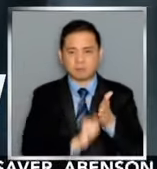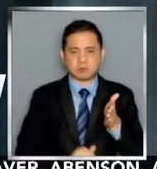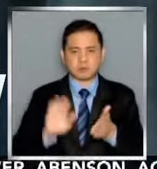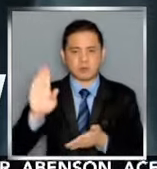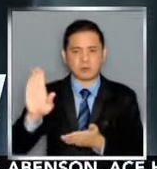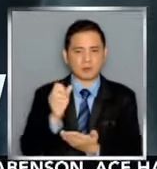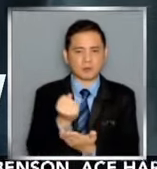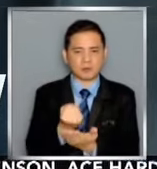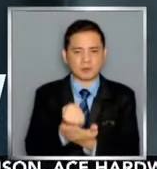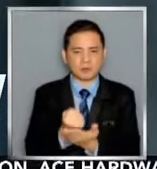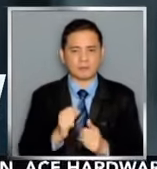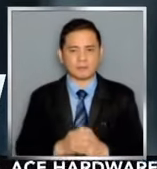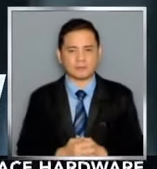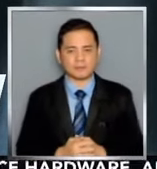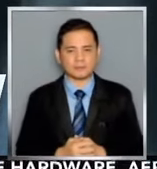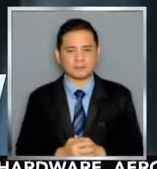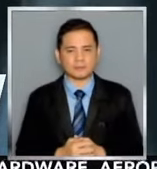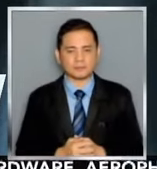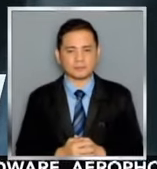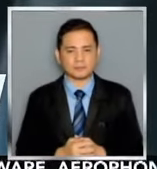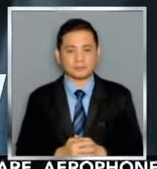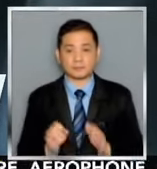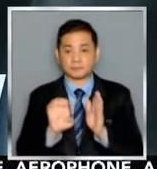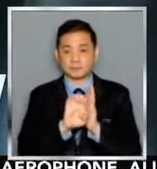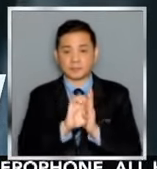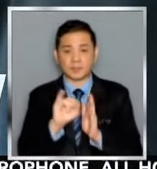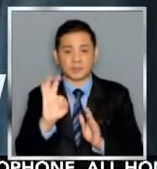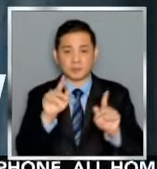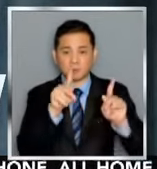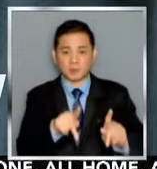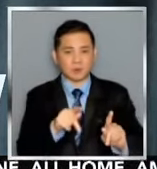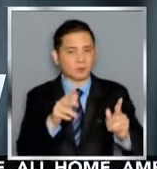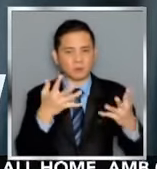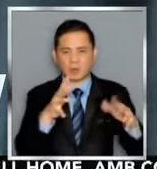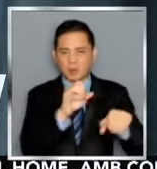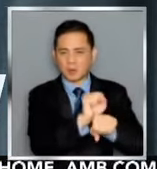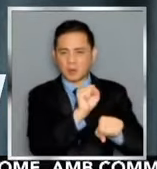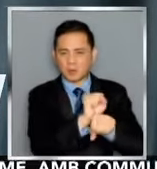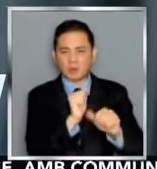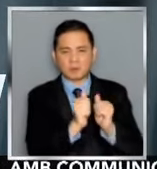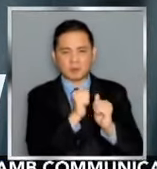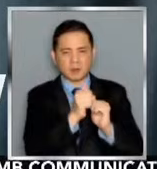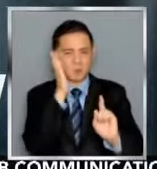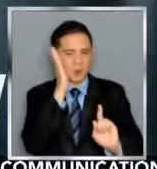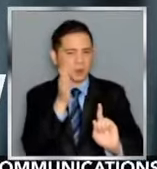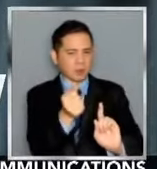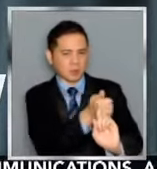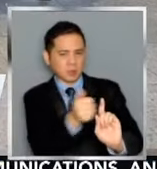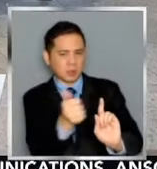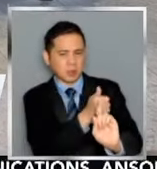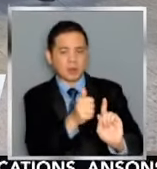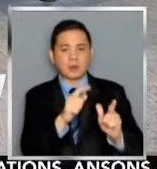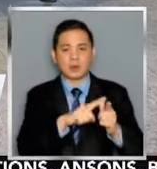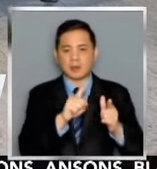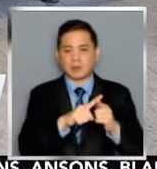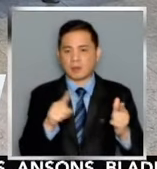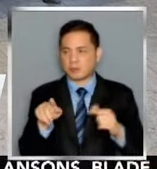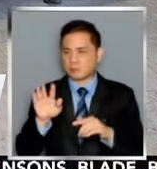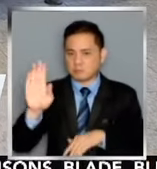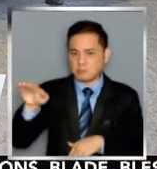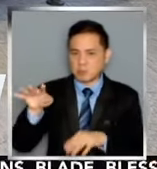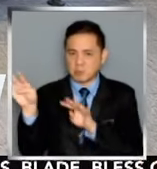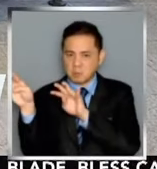na tinatorture yung isang tao tapos sinasabi sa amin na ito yung mangyayari sa inyo pag hindi nyo ito ginawa. 8